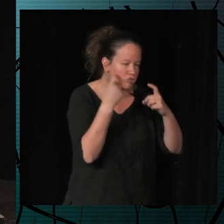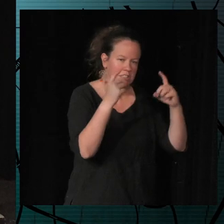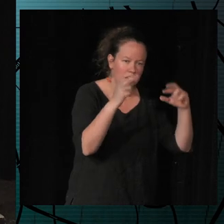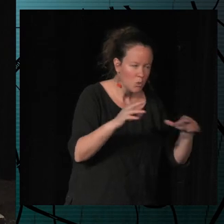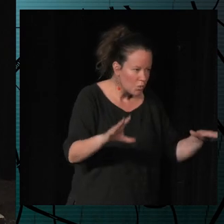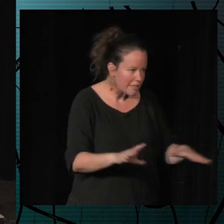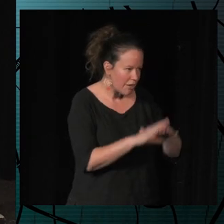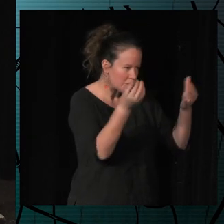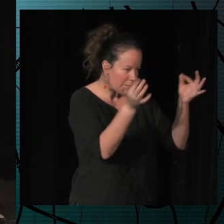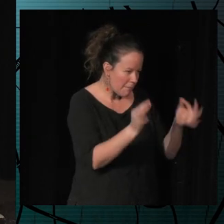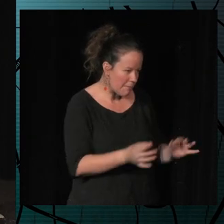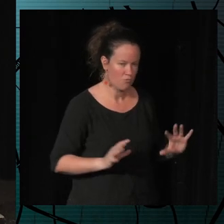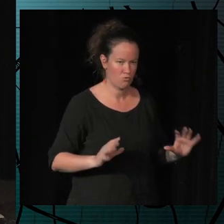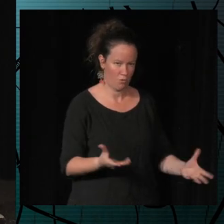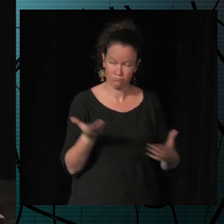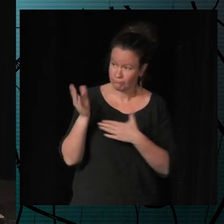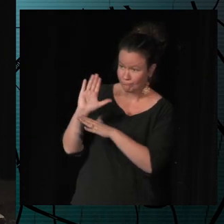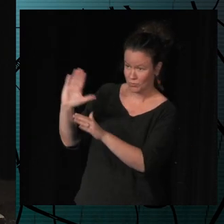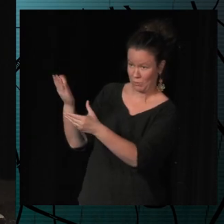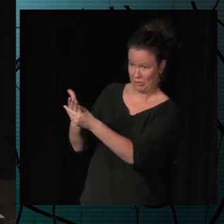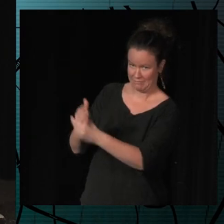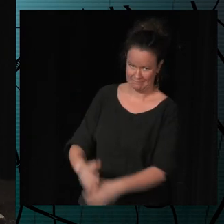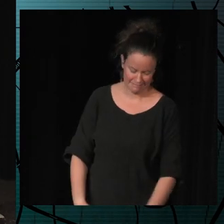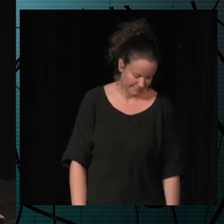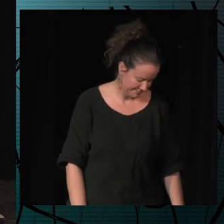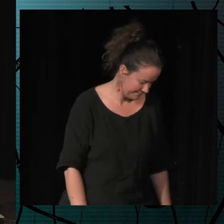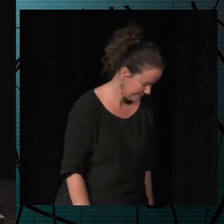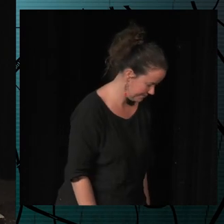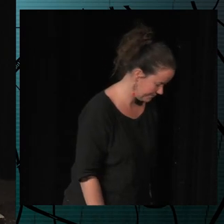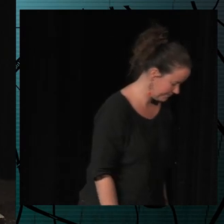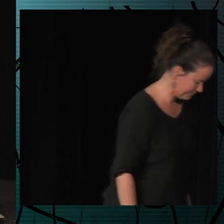Tolkien donc on peut passer le documentaire et on en parle juste après enfin l'extrait